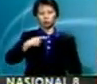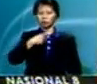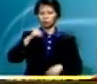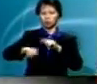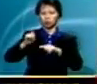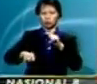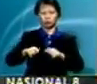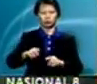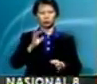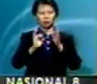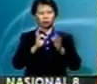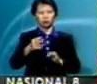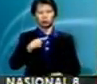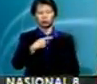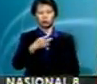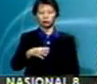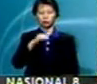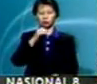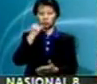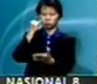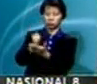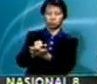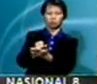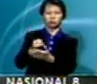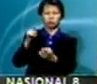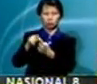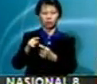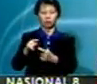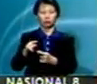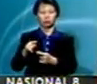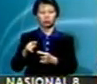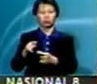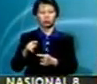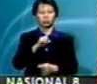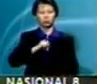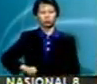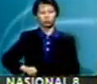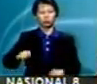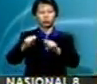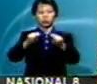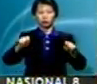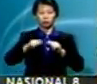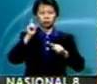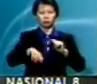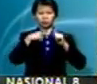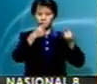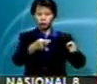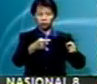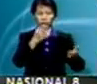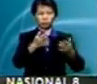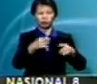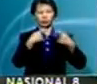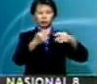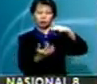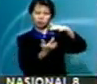Kalau kita derhaka kepada raja, tempat kita tak boleh pergi tempat baiklah, mesti pergi neraka